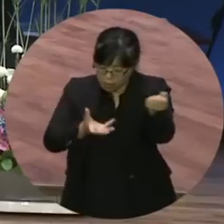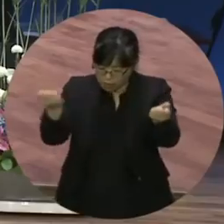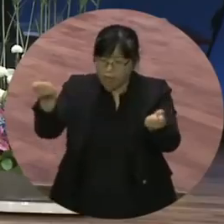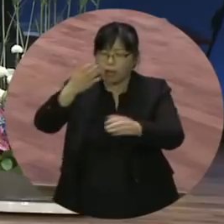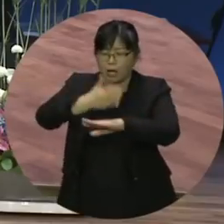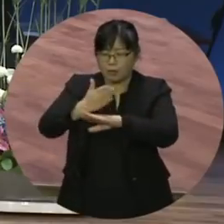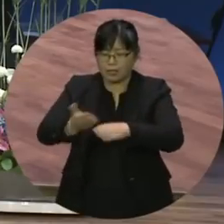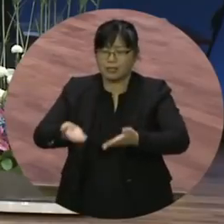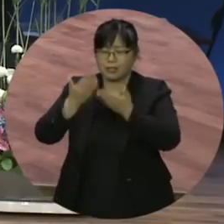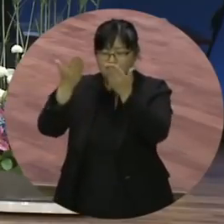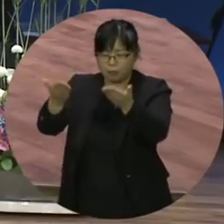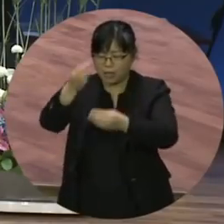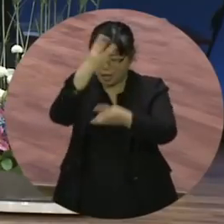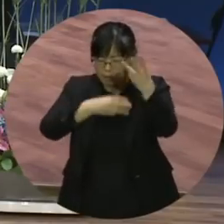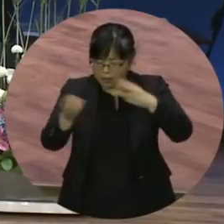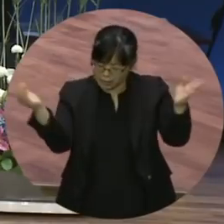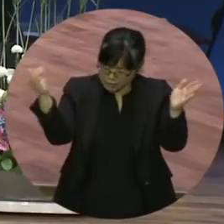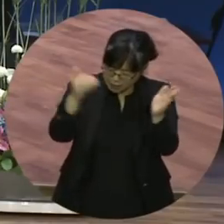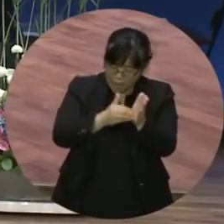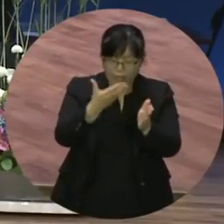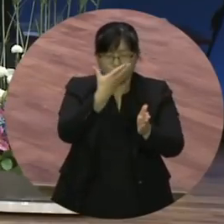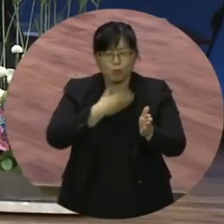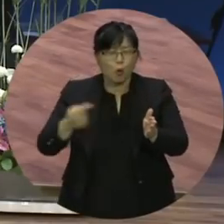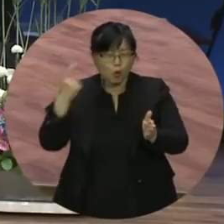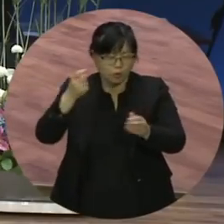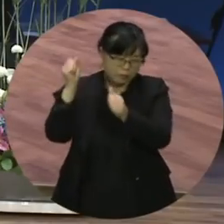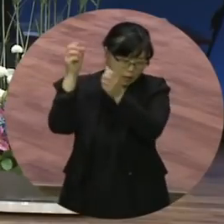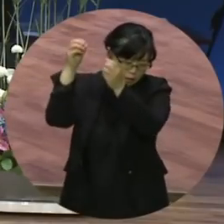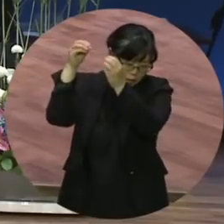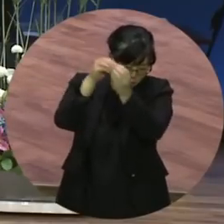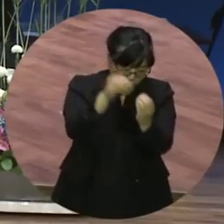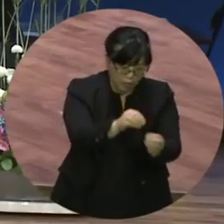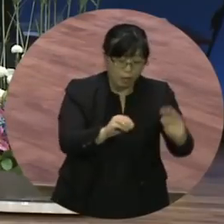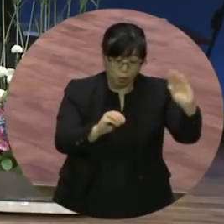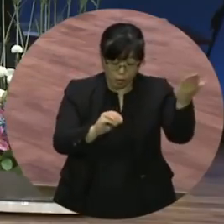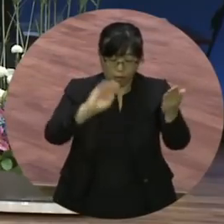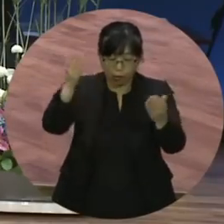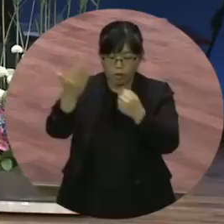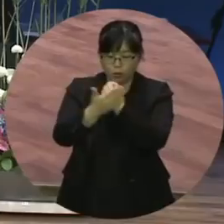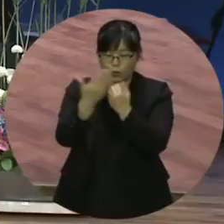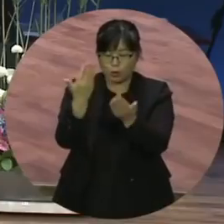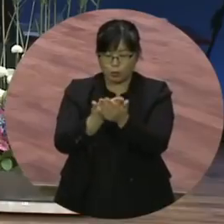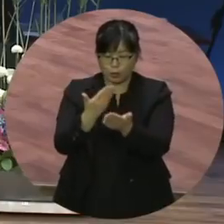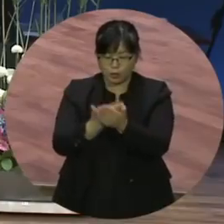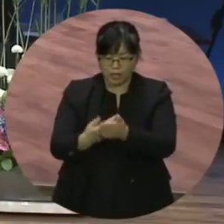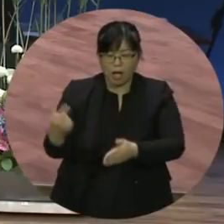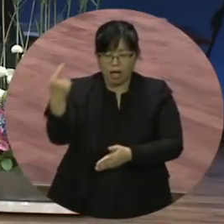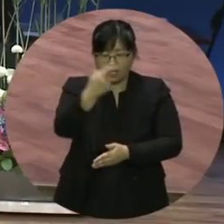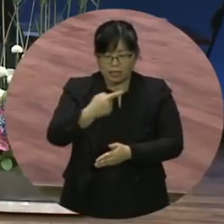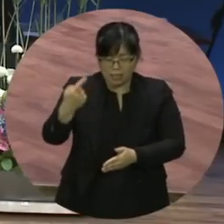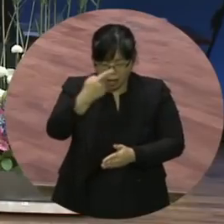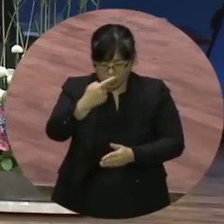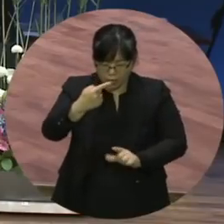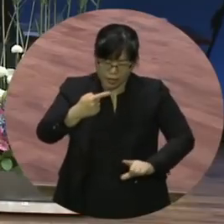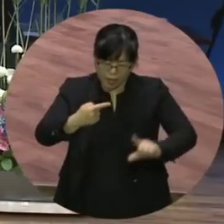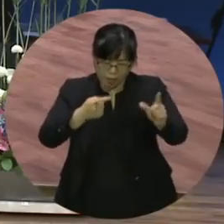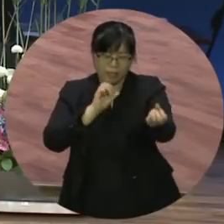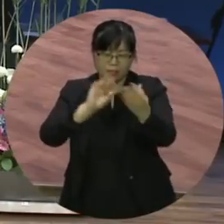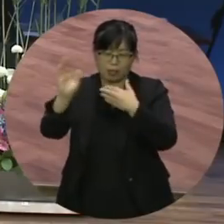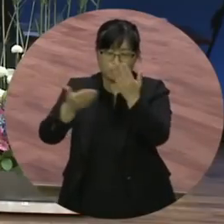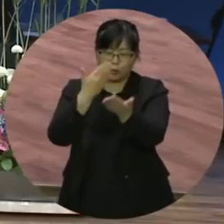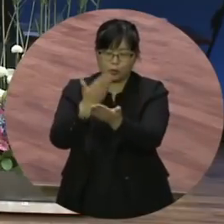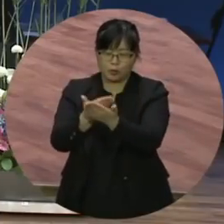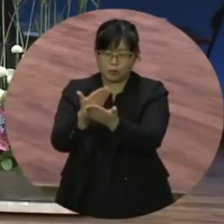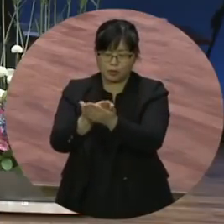주시옵소서. 그 가문에 영적인 천대의 축복이 이어지게 하여 주시옵소서. 하나님, 이 시간 우리 렘넌트들 위해